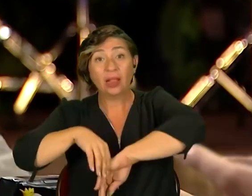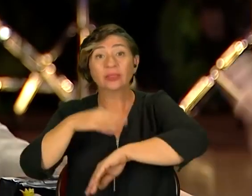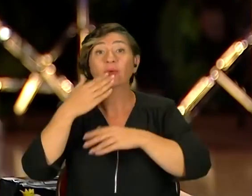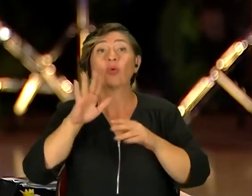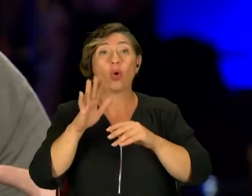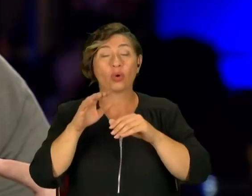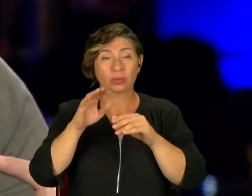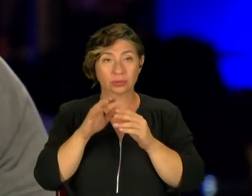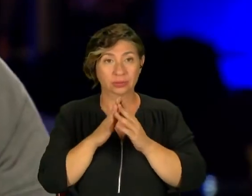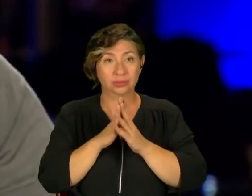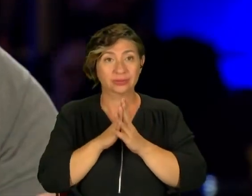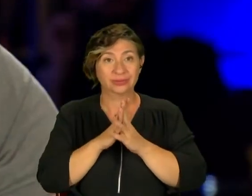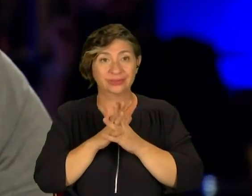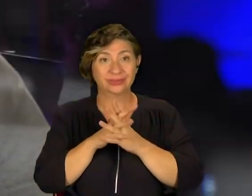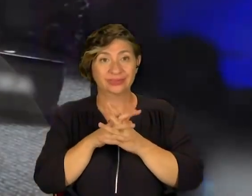kapaklarının altı zaten yok.